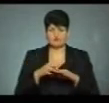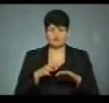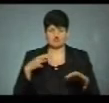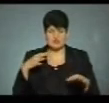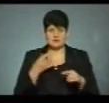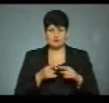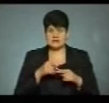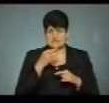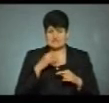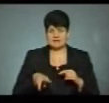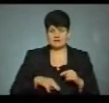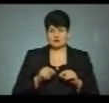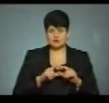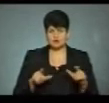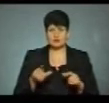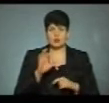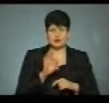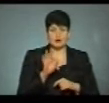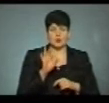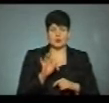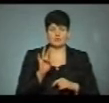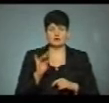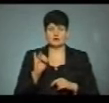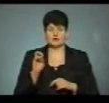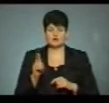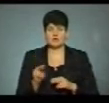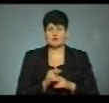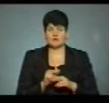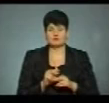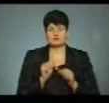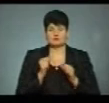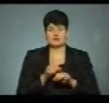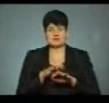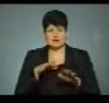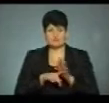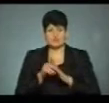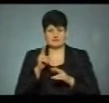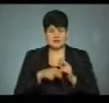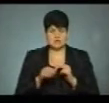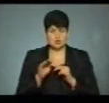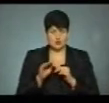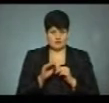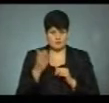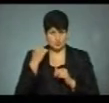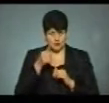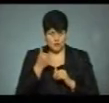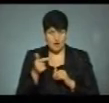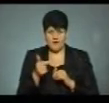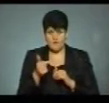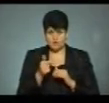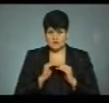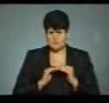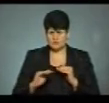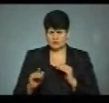це повідомив директор школи Олег Онищук. За його словами, ремонт у спортзалі розпочали торік наприкінці жовтня, а в грудні на встеленій